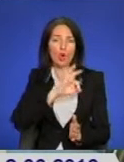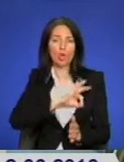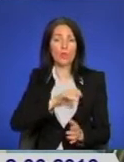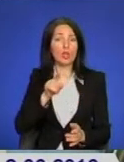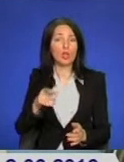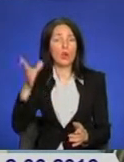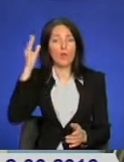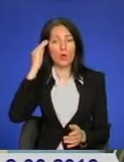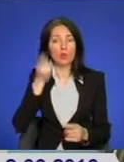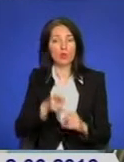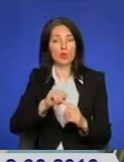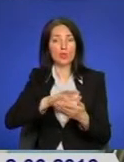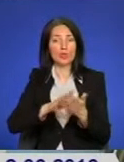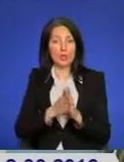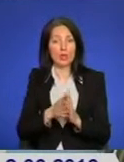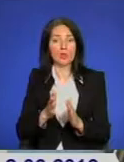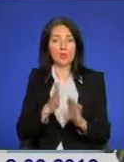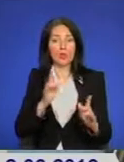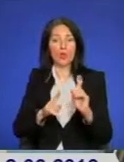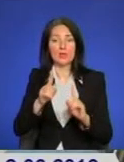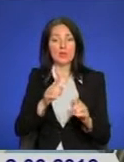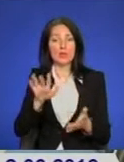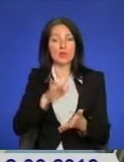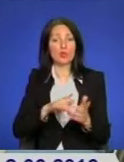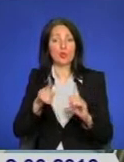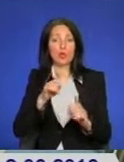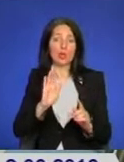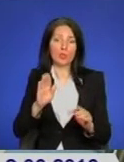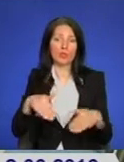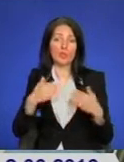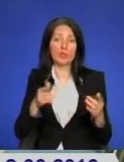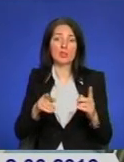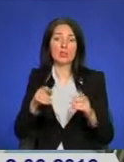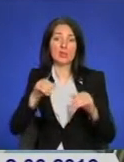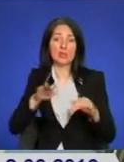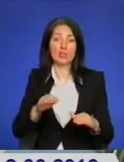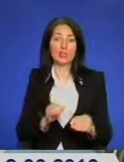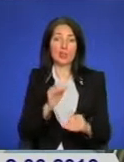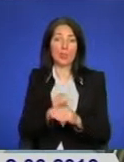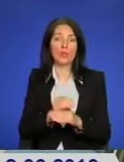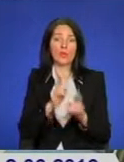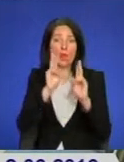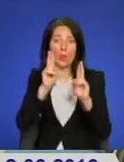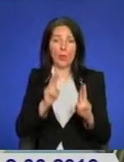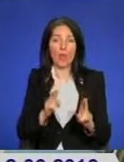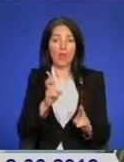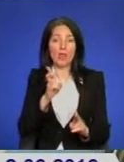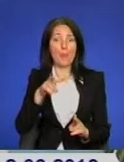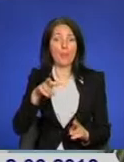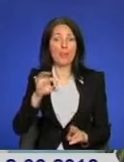Тому, враховуючи цю ситуацію, на чергову сесію міської ради буде вноситися рішення доповнити правила благоустрою окремим пунктом,